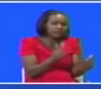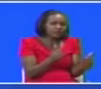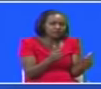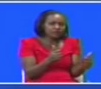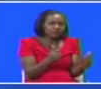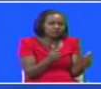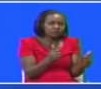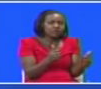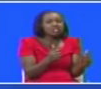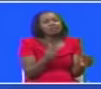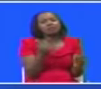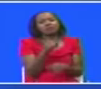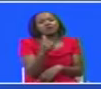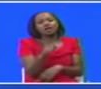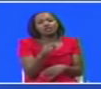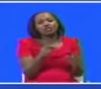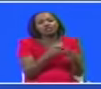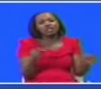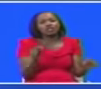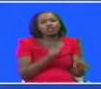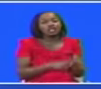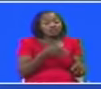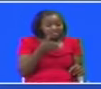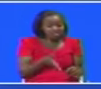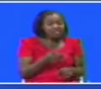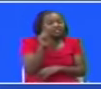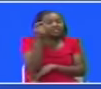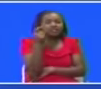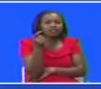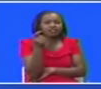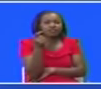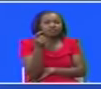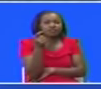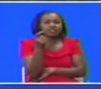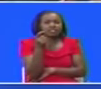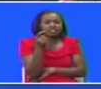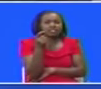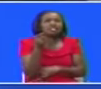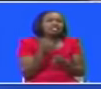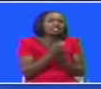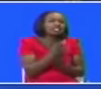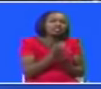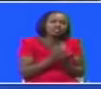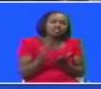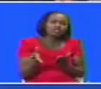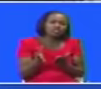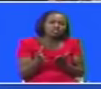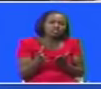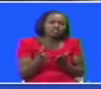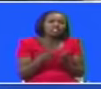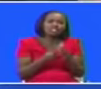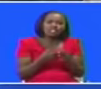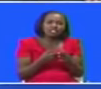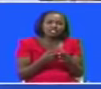Na hazijakuwa hivyo kwa muda mrefu hapa Kenya. Na katika devolution ilipofikia,